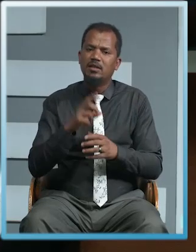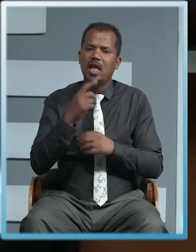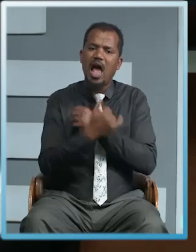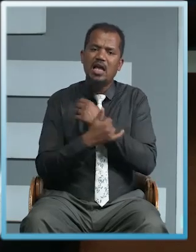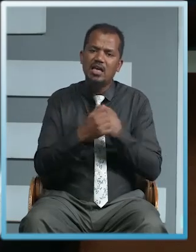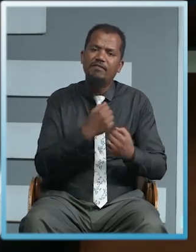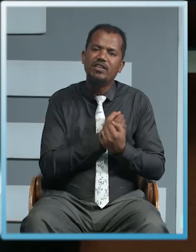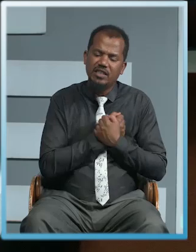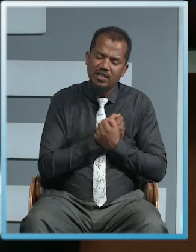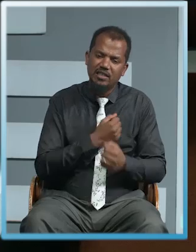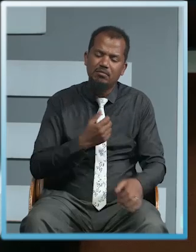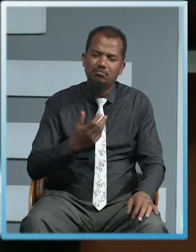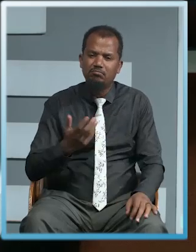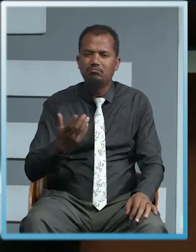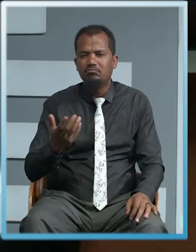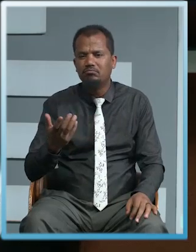يه اقر فكر